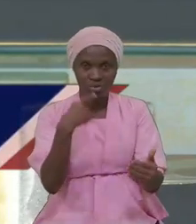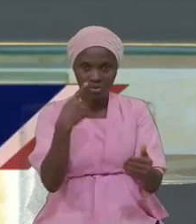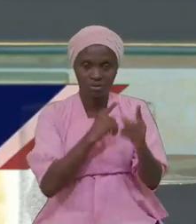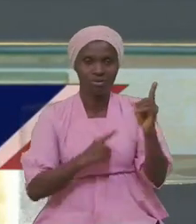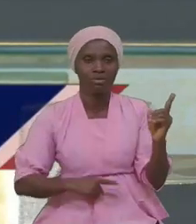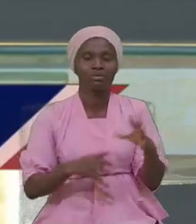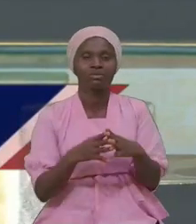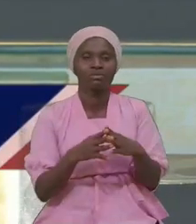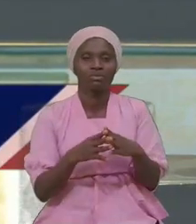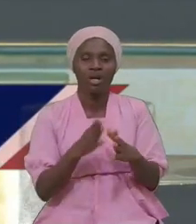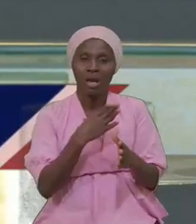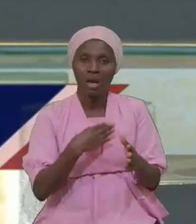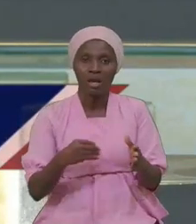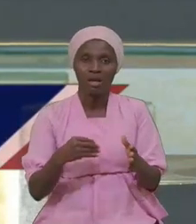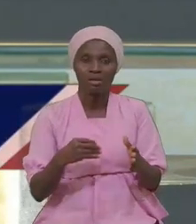Seigneur.